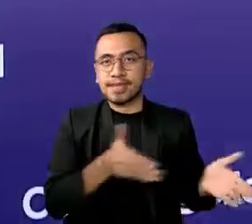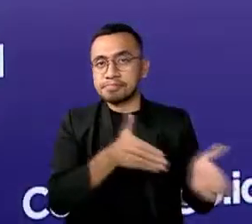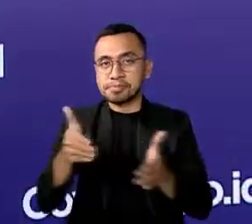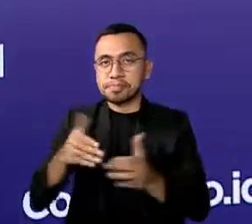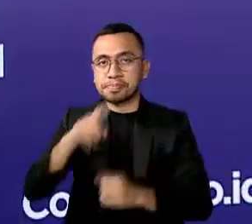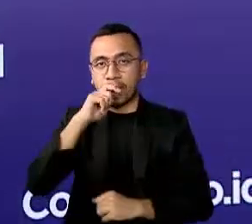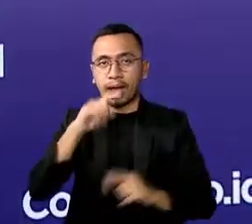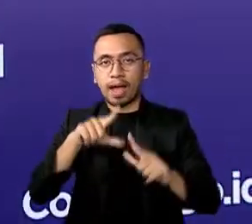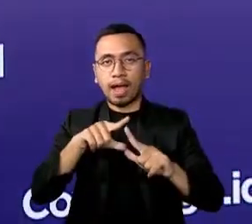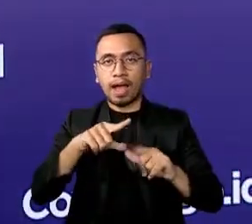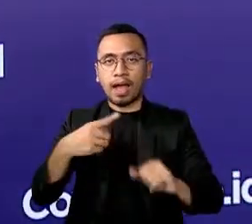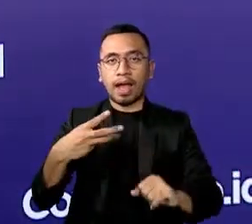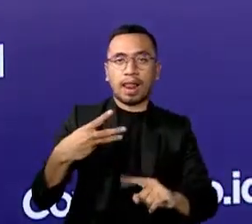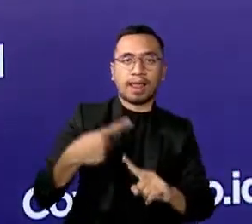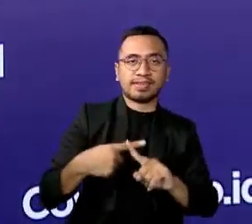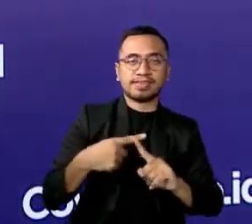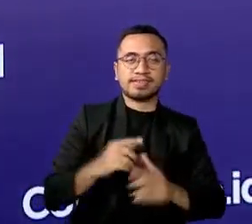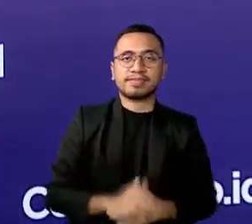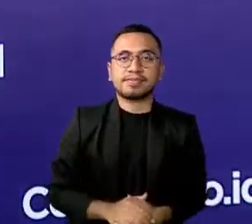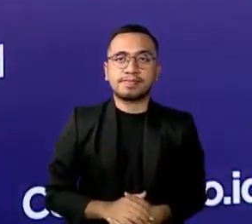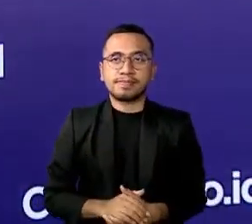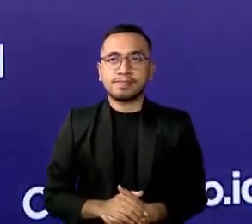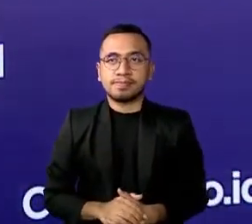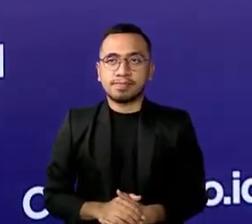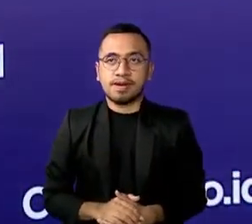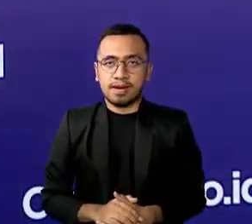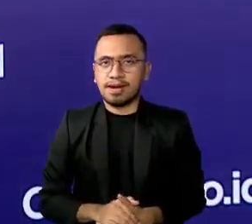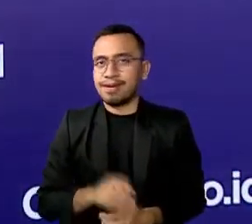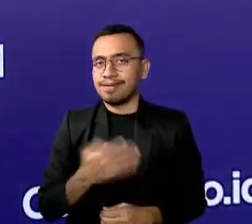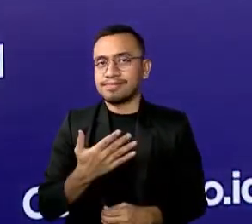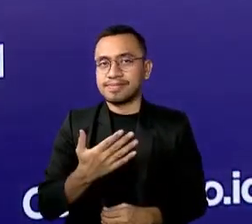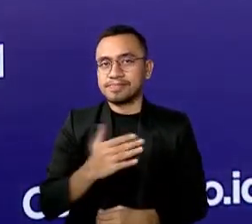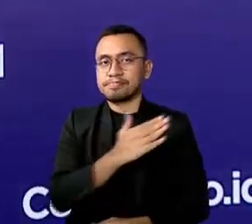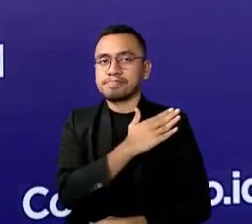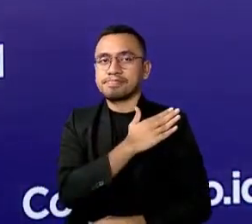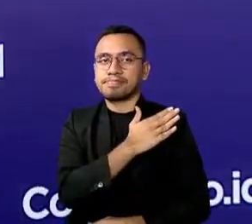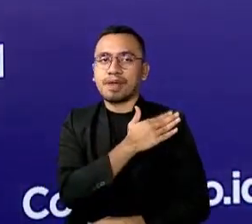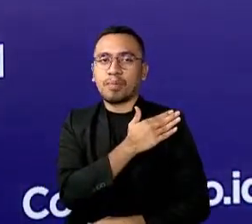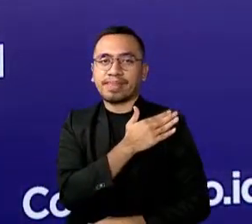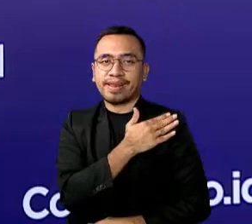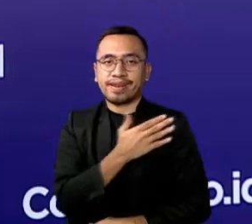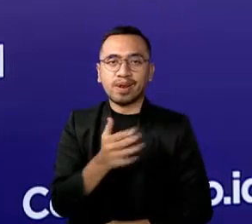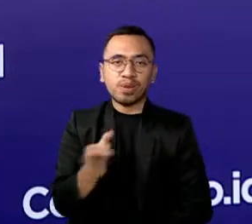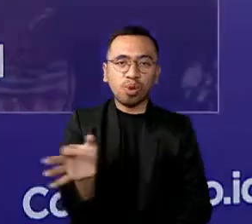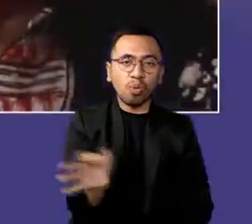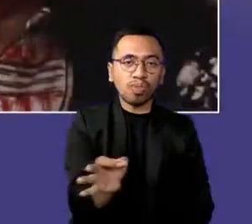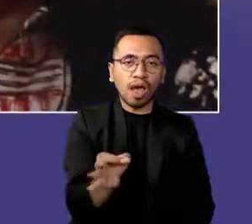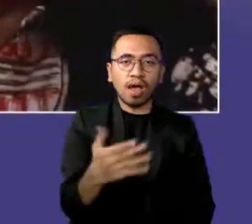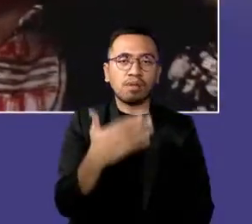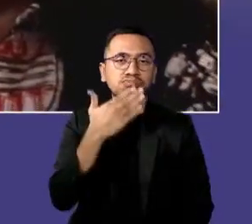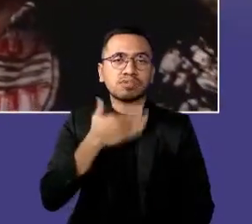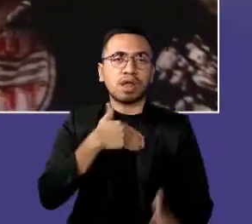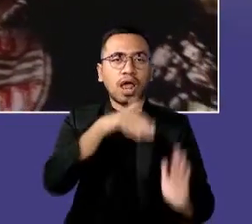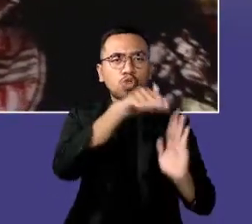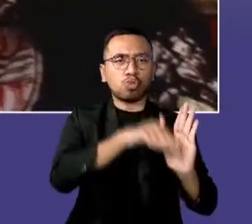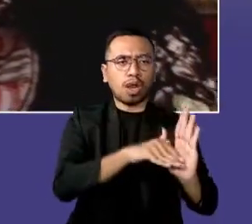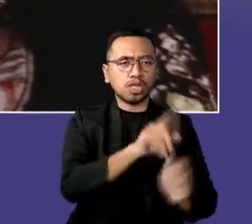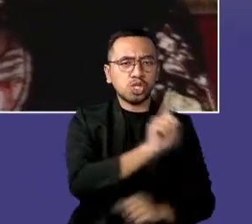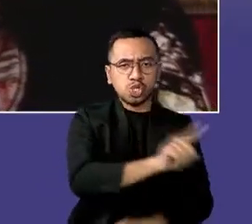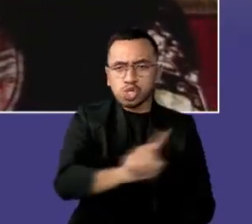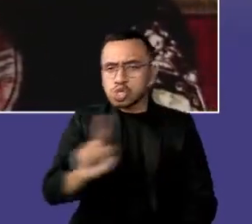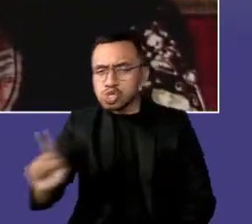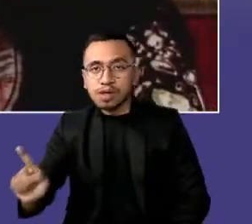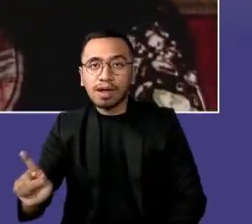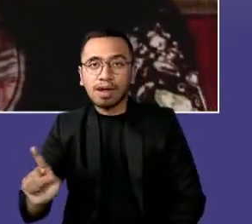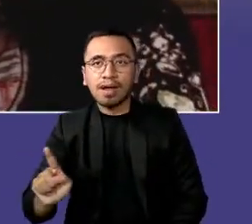ke pallet pallet sini kan menyesuaikan kondisi tiap-tiap daerah Pemerintah kabupaten dan kota ini kan punya kebijakan masing-masing yang untuk isolasi